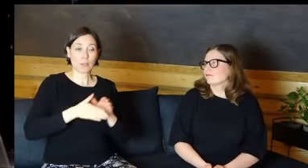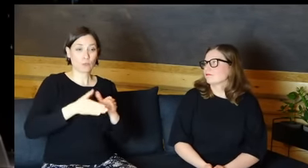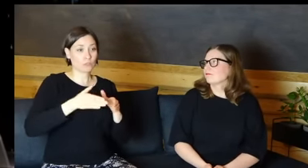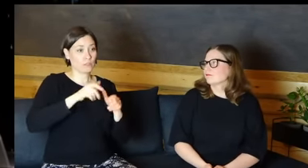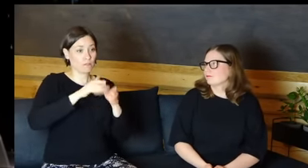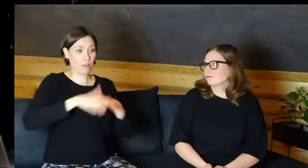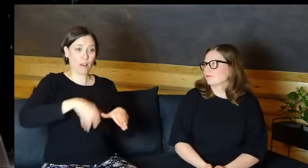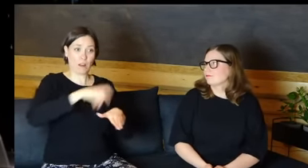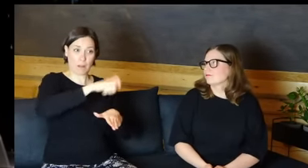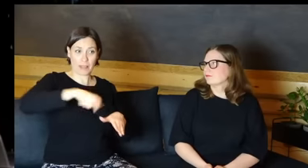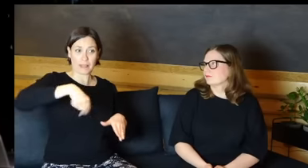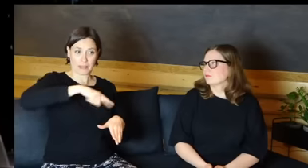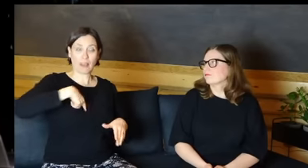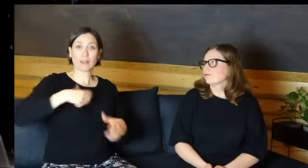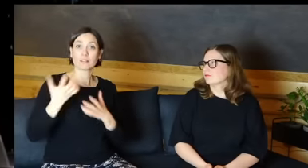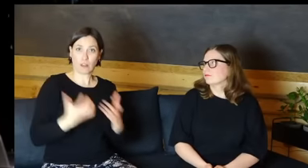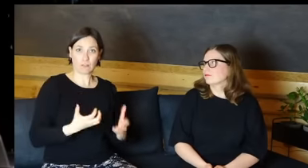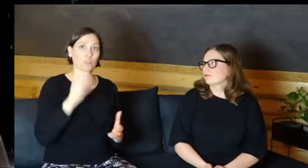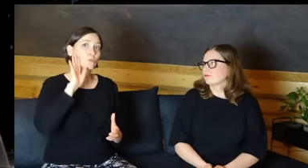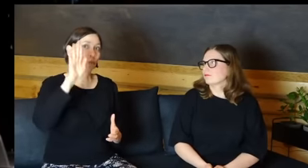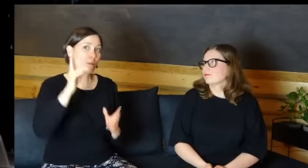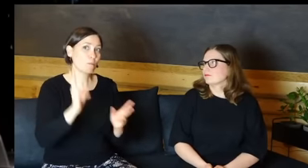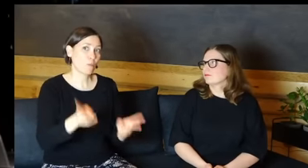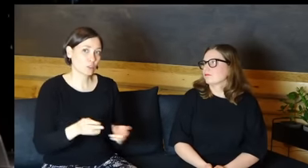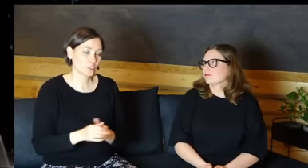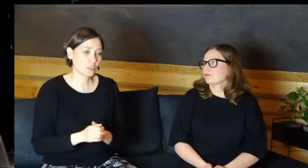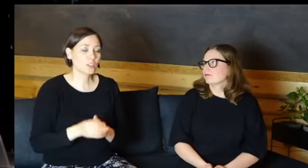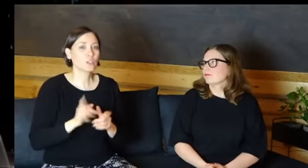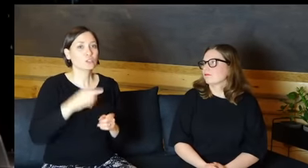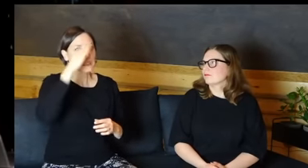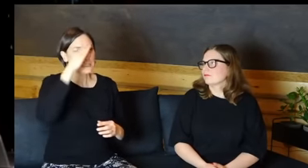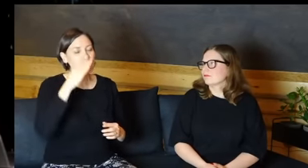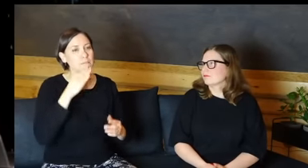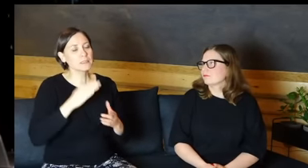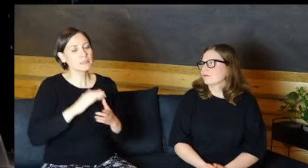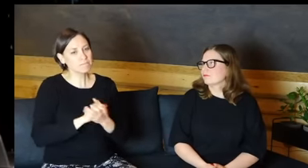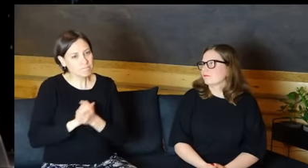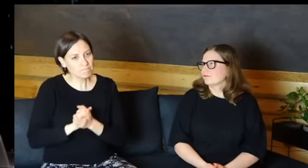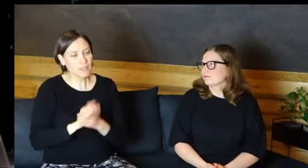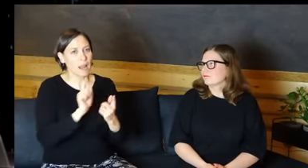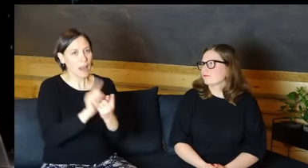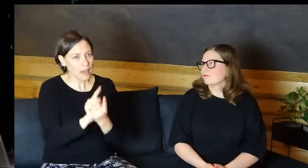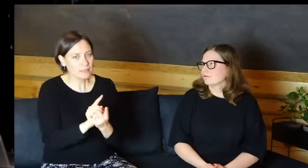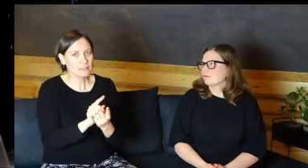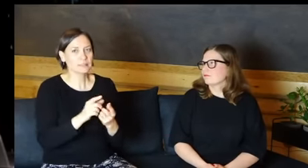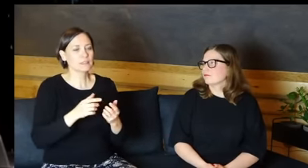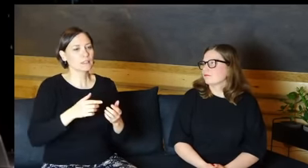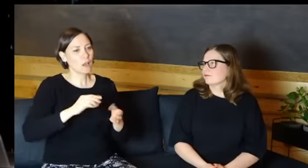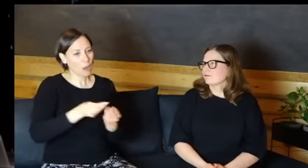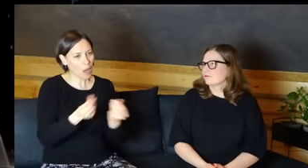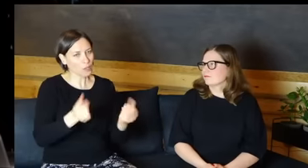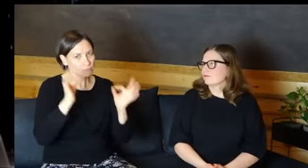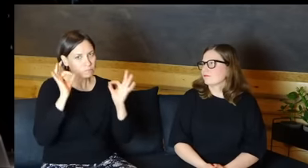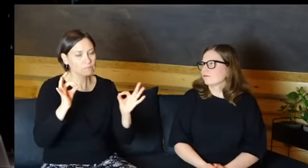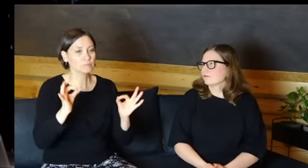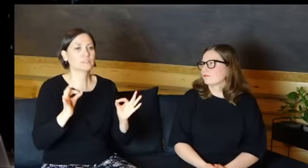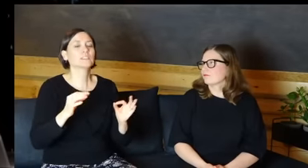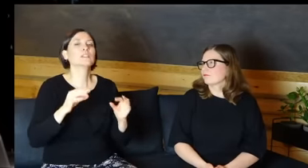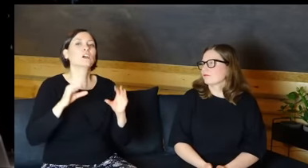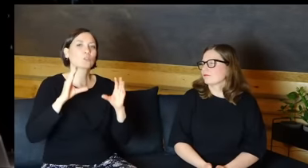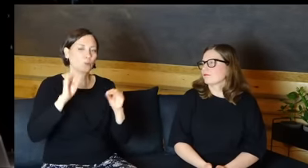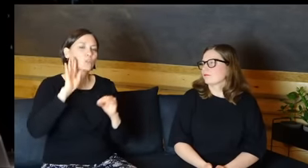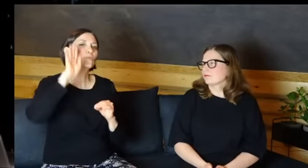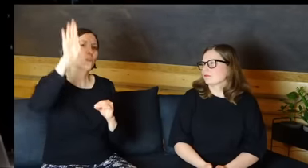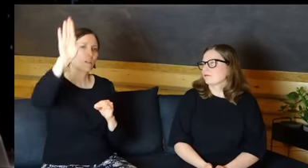tehdään ahkerasti, tinkimättömästi, ihmisläheisesti, tinkimättömällä laadulla, niin kyllä meille sija löytyy